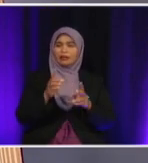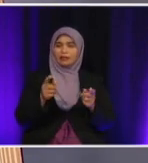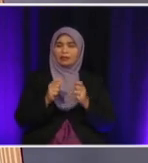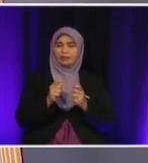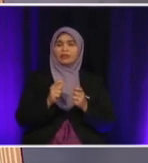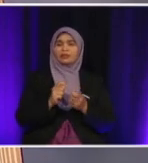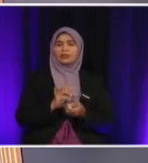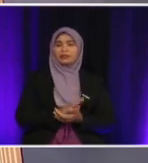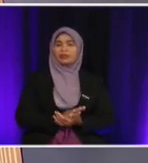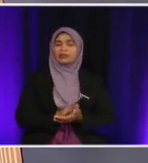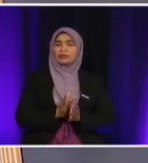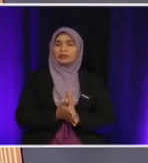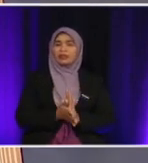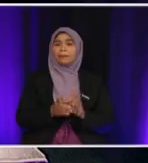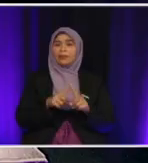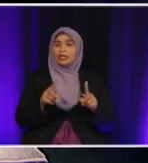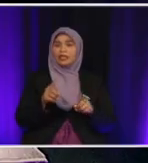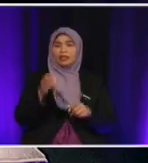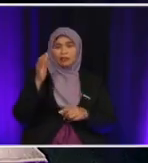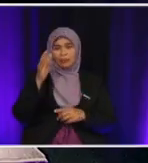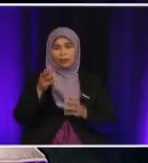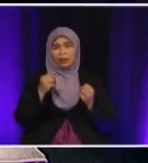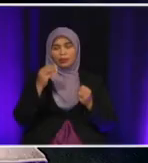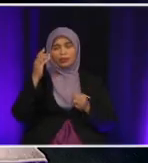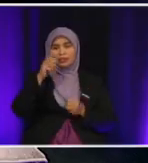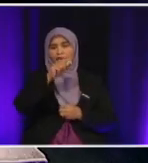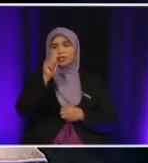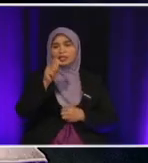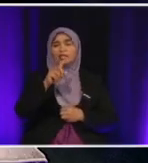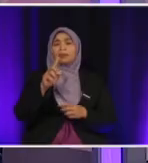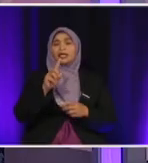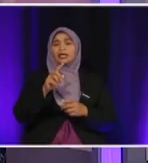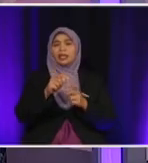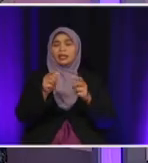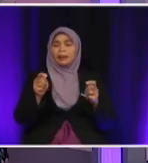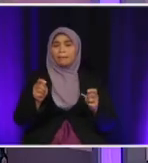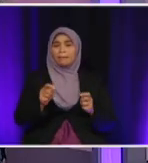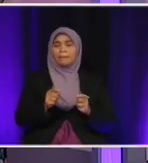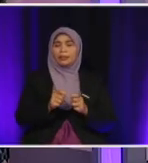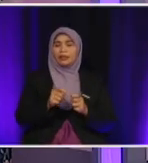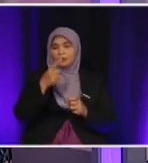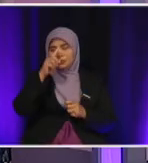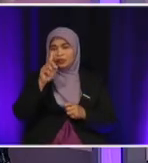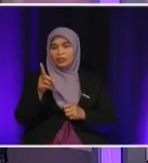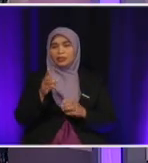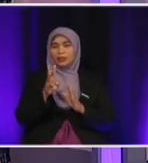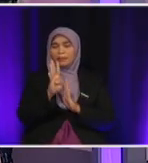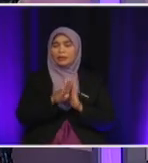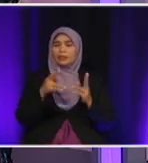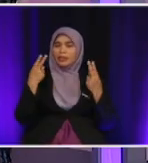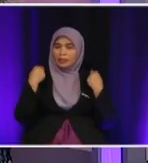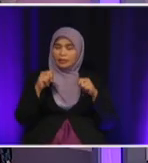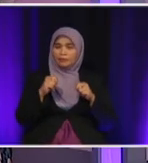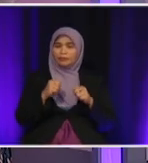boleh Berniaga di mana dia boleh Berniaga maksudnya Abdurrahman